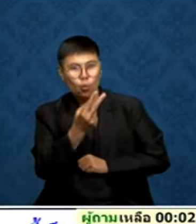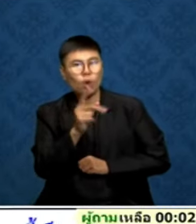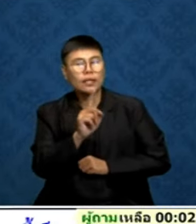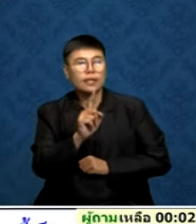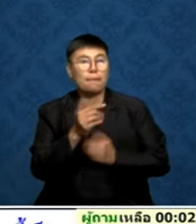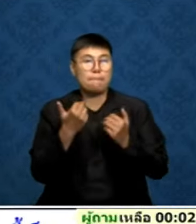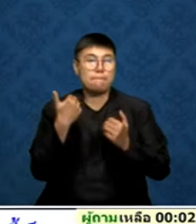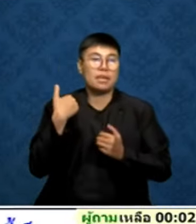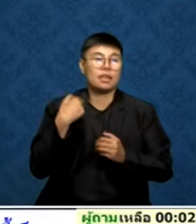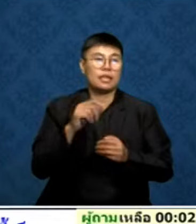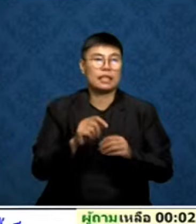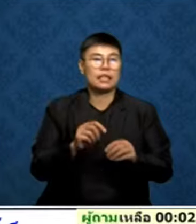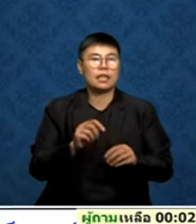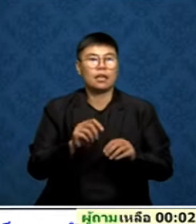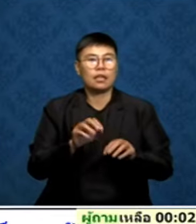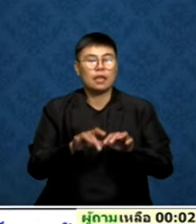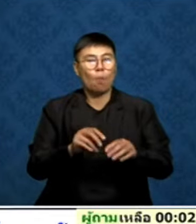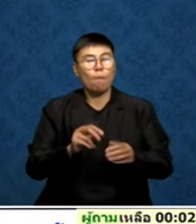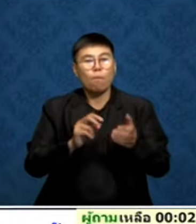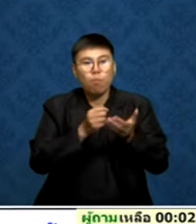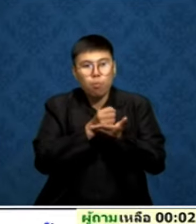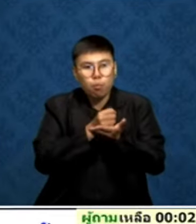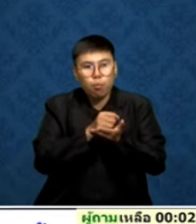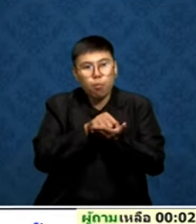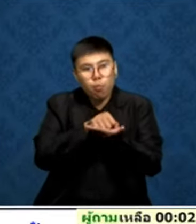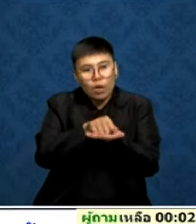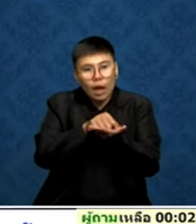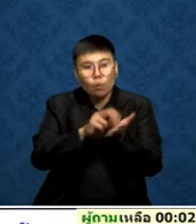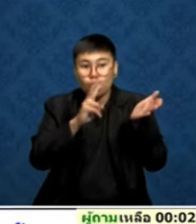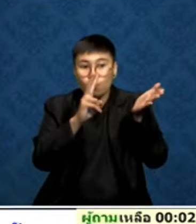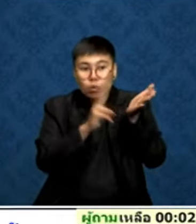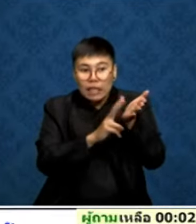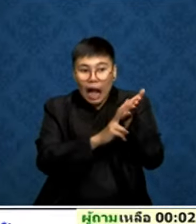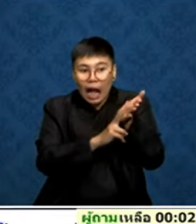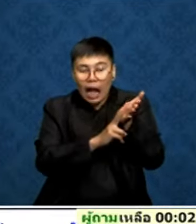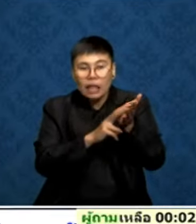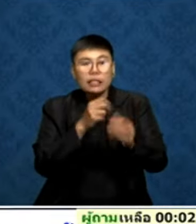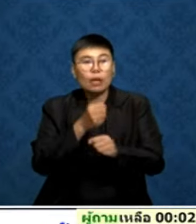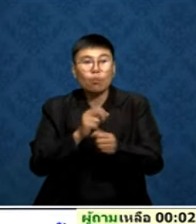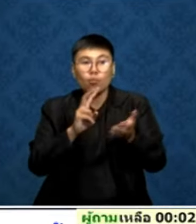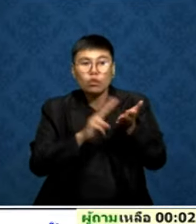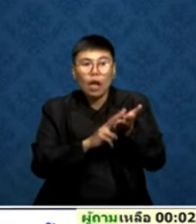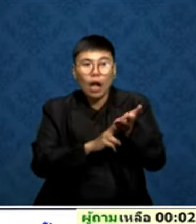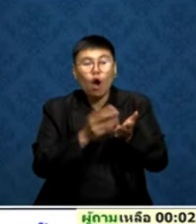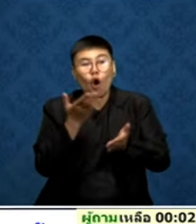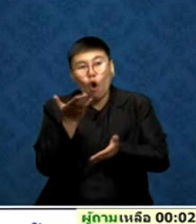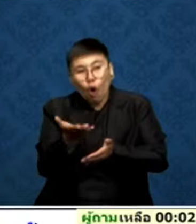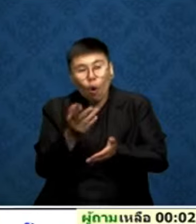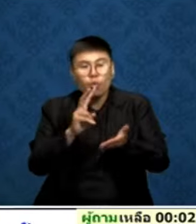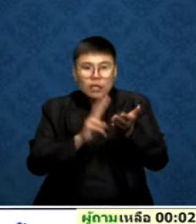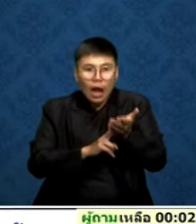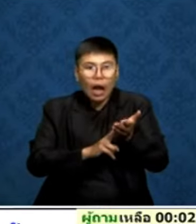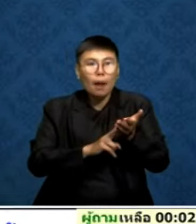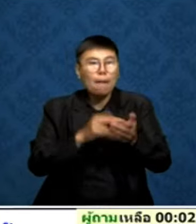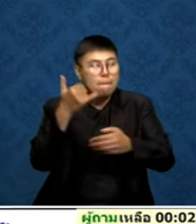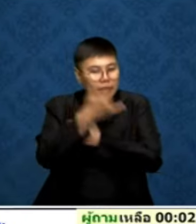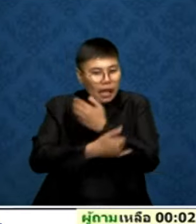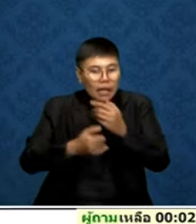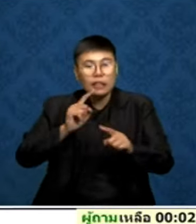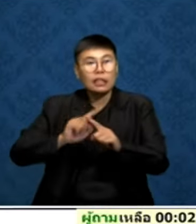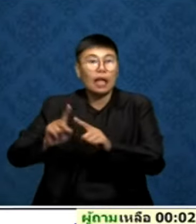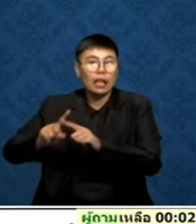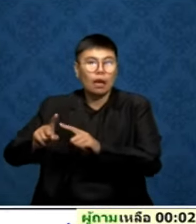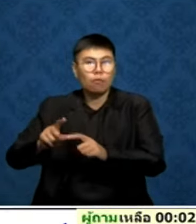ตรงนี้มีเขียนว่าบริการวีซ่าอยู่ครับก็ดูเป็นบริการในหน้าวีซ่าทั่วไปเช่นขอวีซ่าประเทศนั้นประเทศนี้แต่มีตรงนี้ที่ผมติดใจ